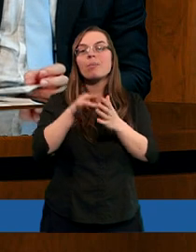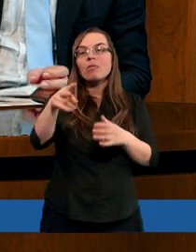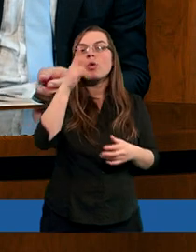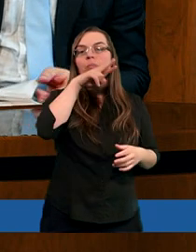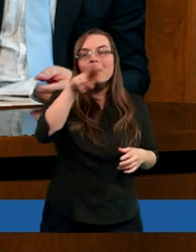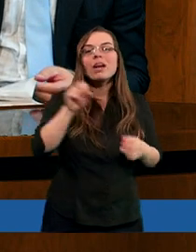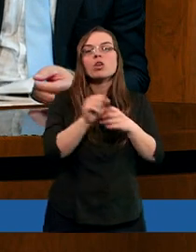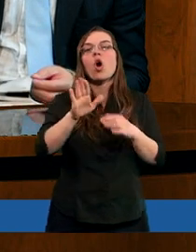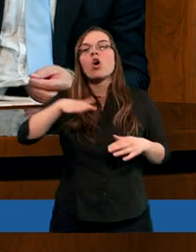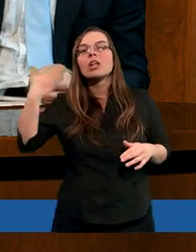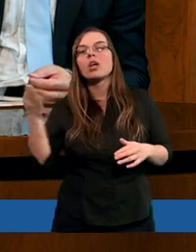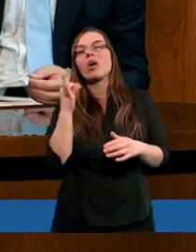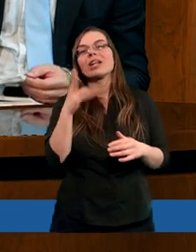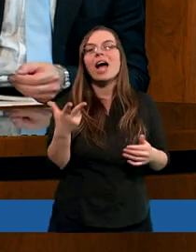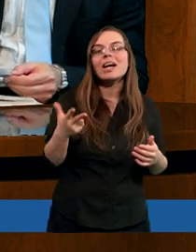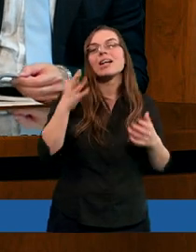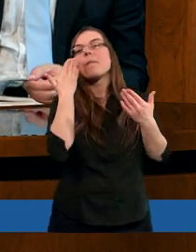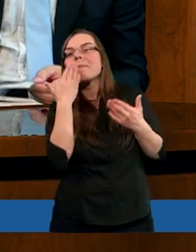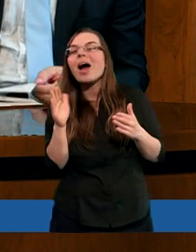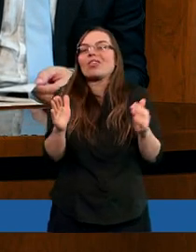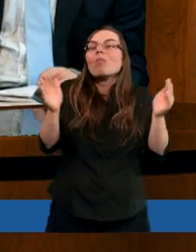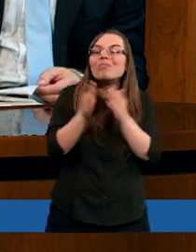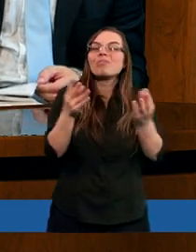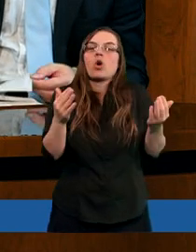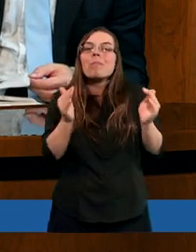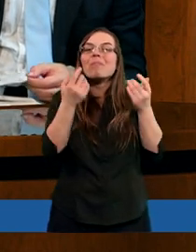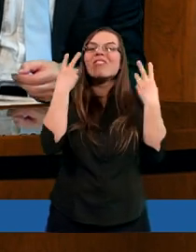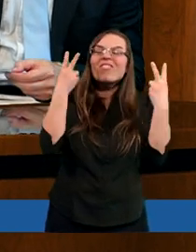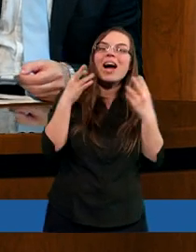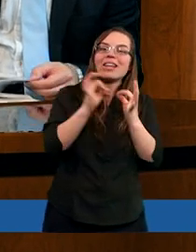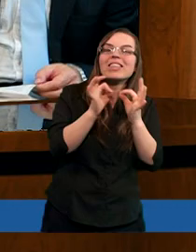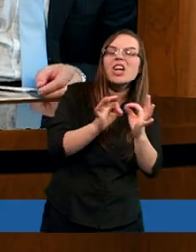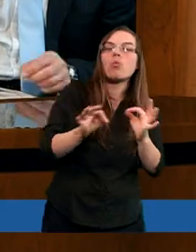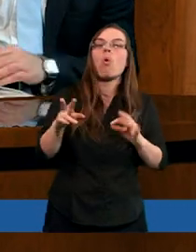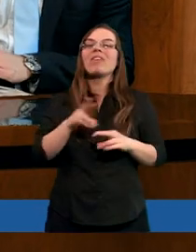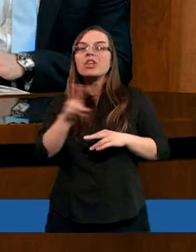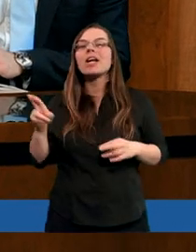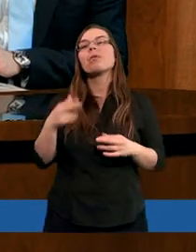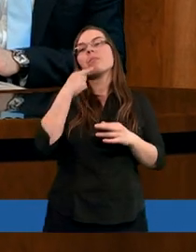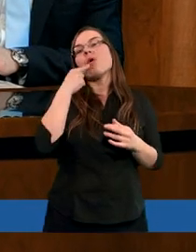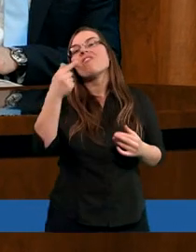to popatrzeć od strony takich bardzo konkretnych, ja to powiem,